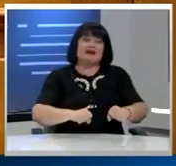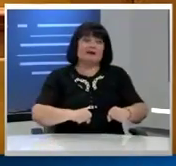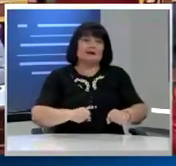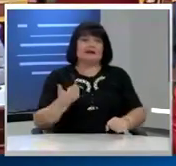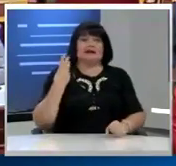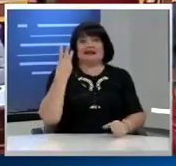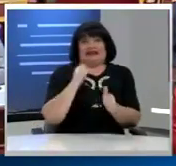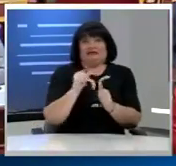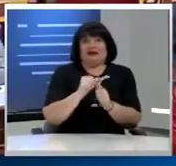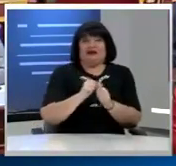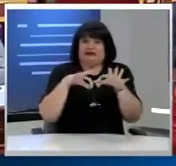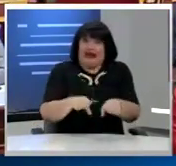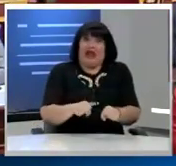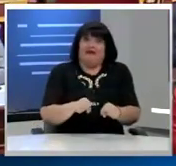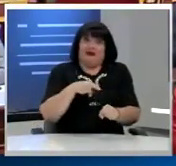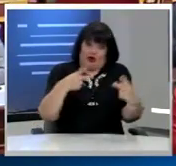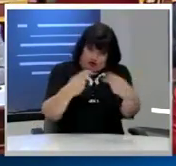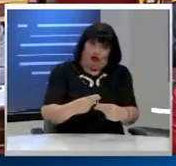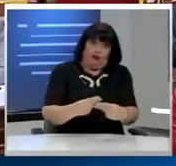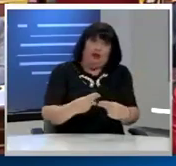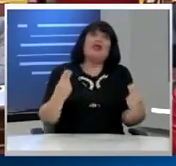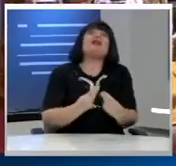μόλις ανέλαβε πριν από 3 μήνες.